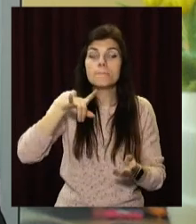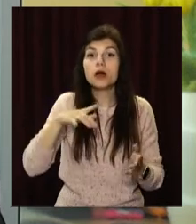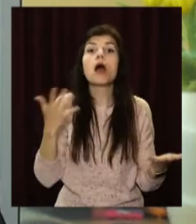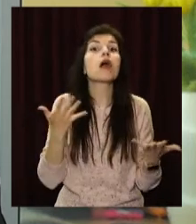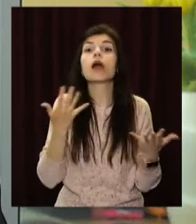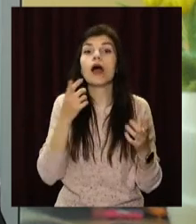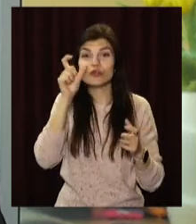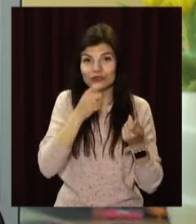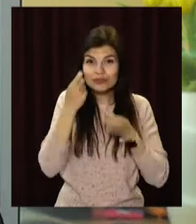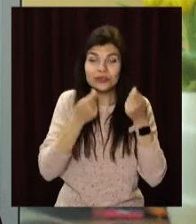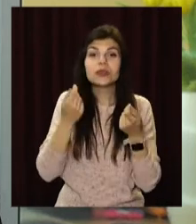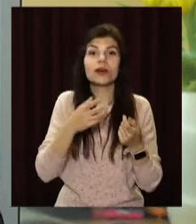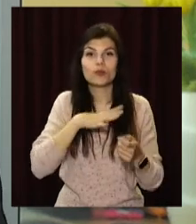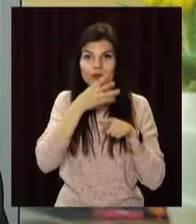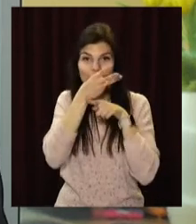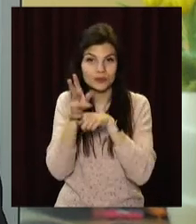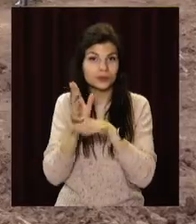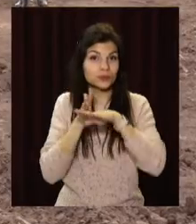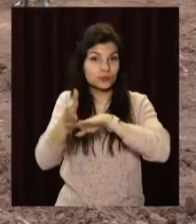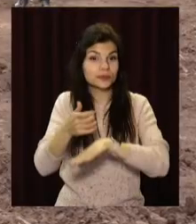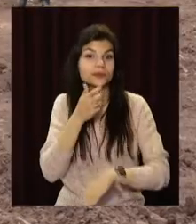дослідникам, знає Руслана Козиряцька.